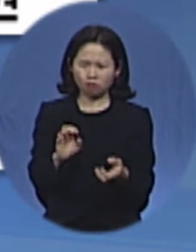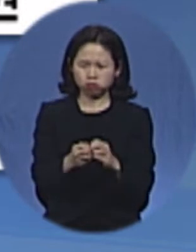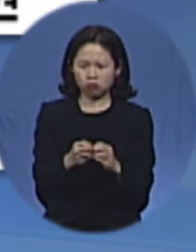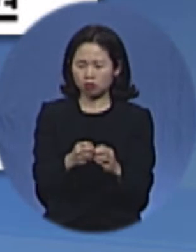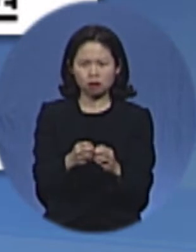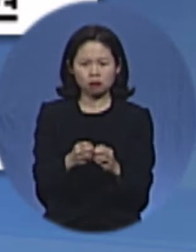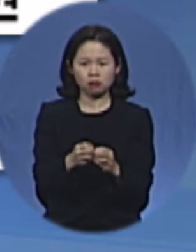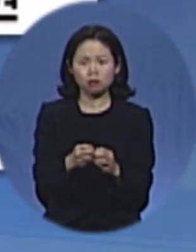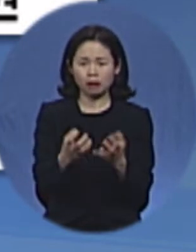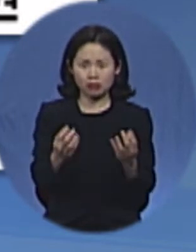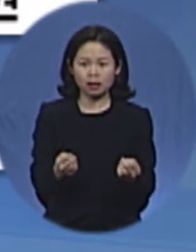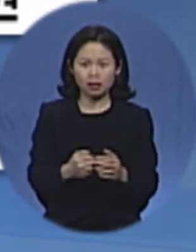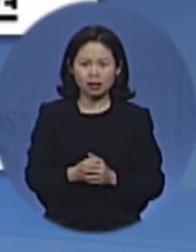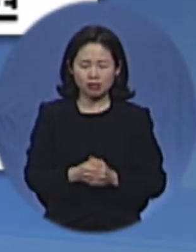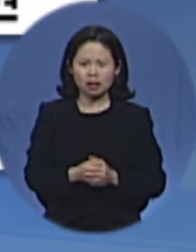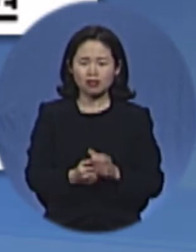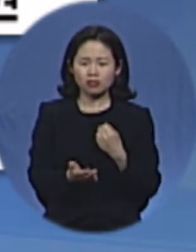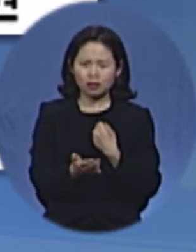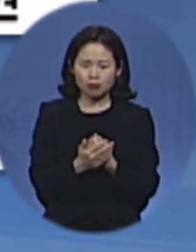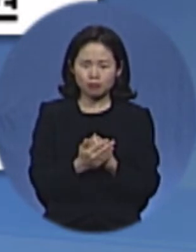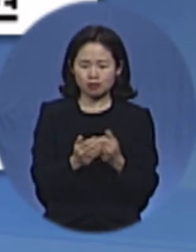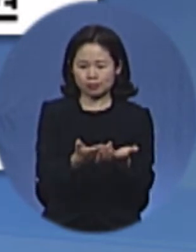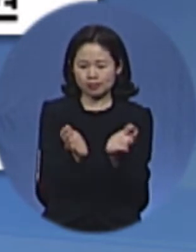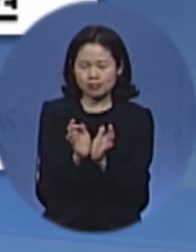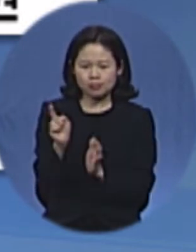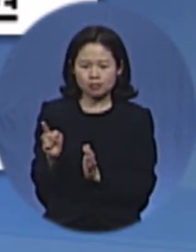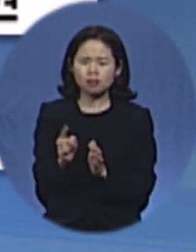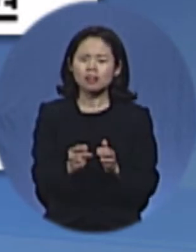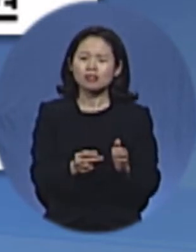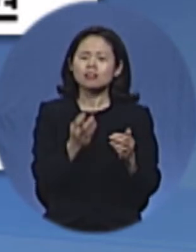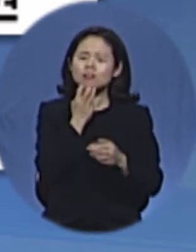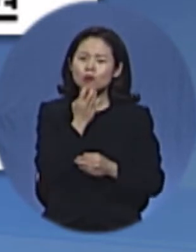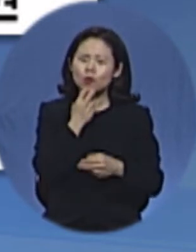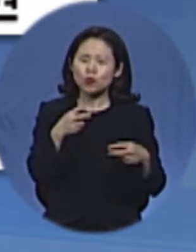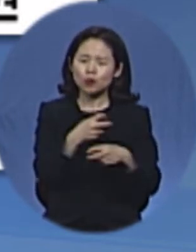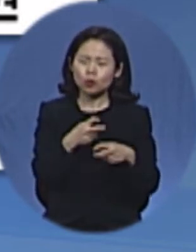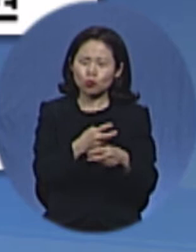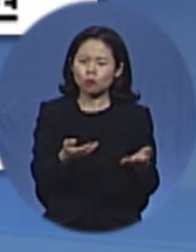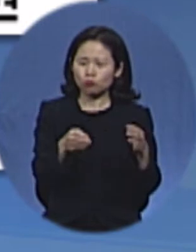있다고 말했습니다. 한편 한시련은 서울교통공사와